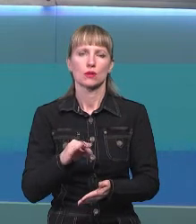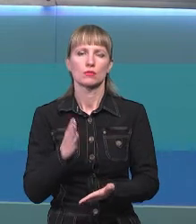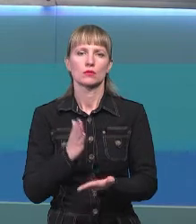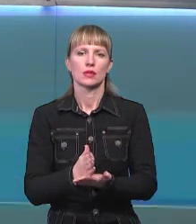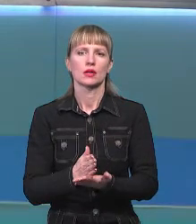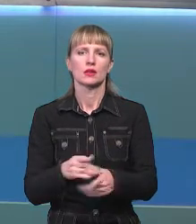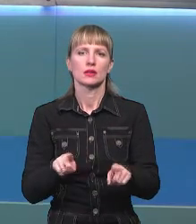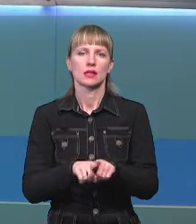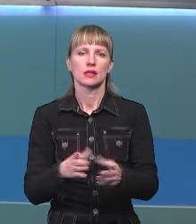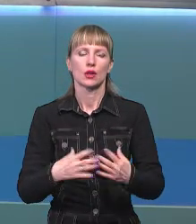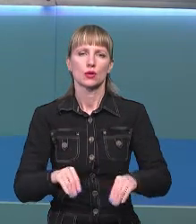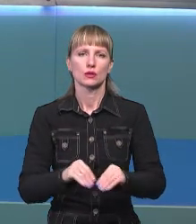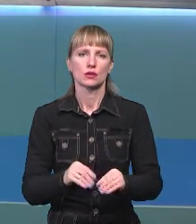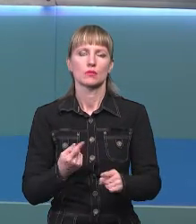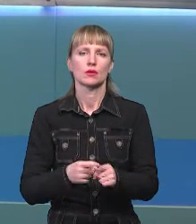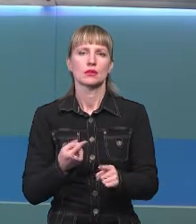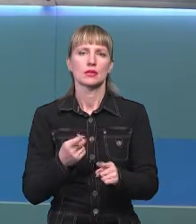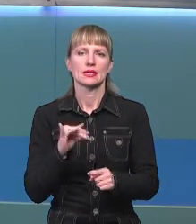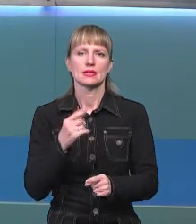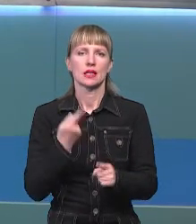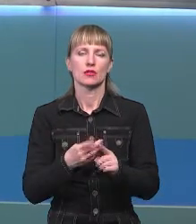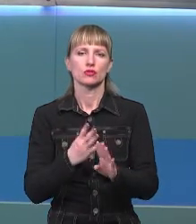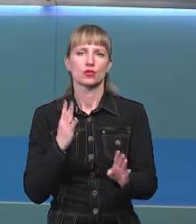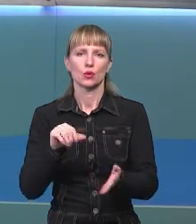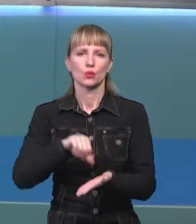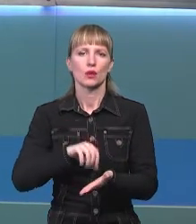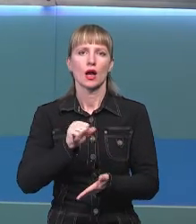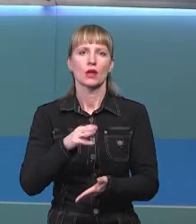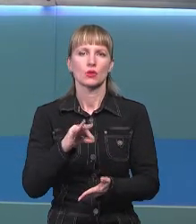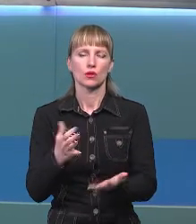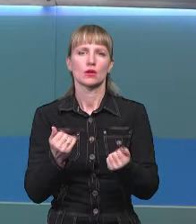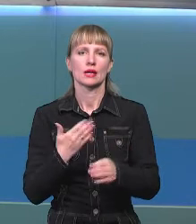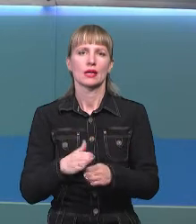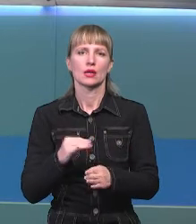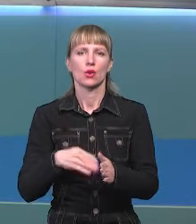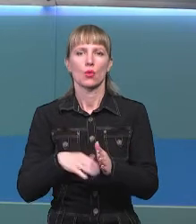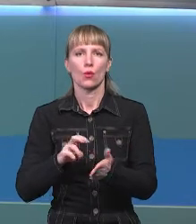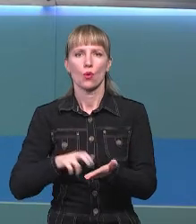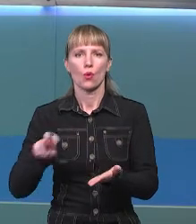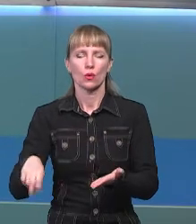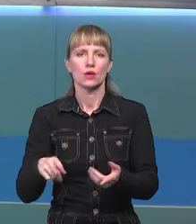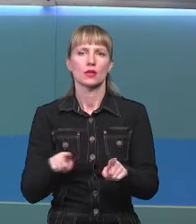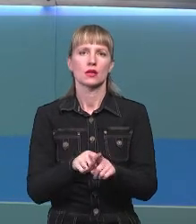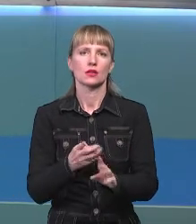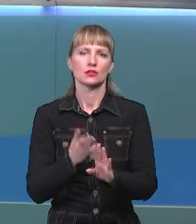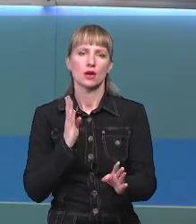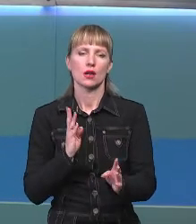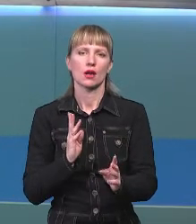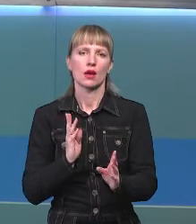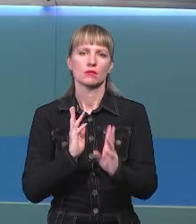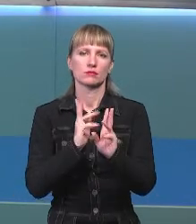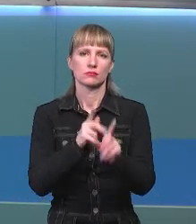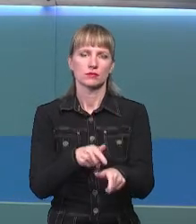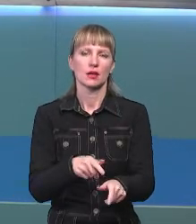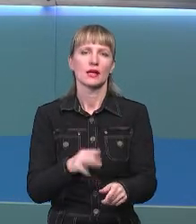перебувають і такі родини. Тому з цієї черги учасники АТО отримують кредит і уходять. Таким чином черга рухається.